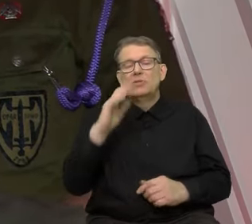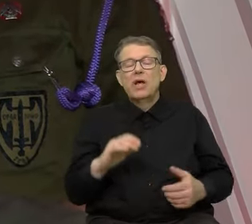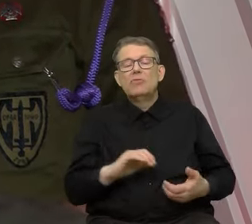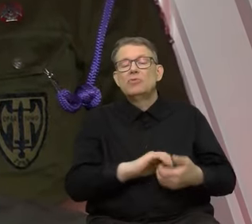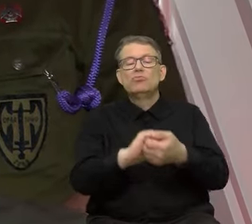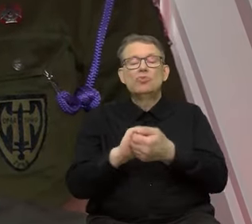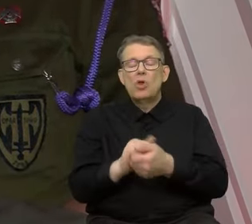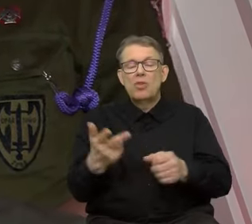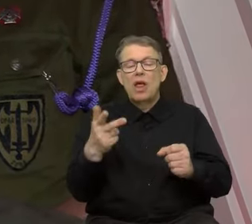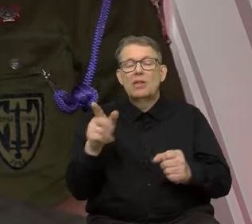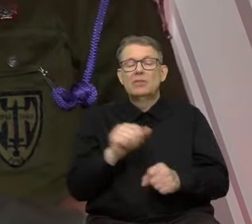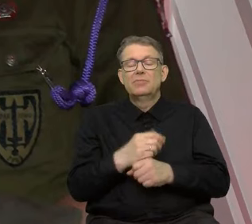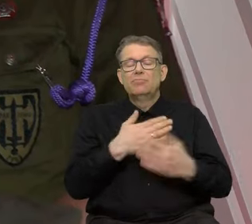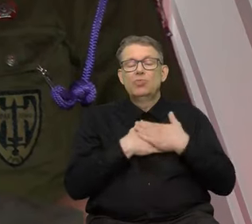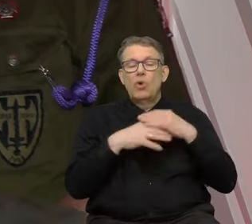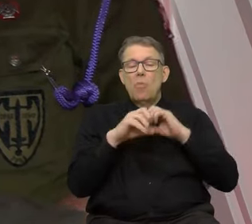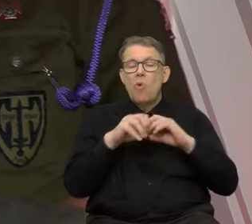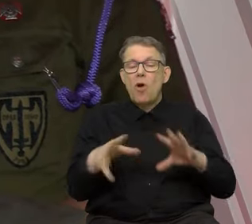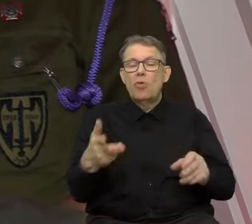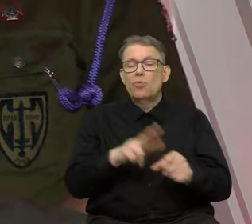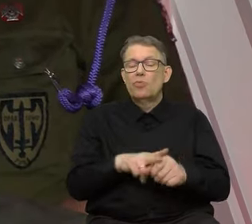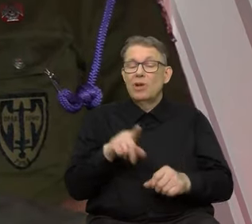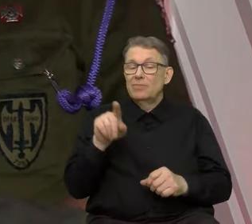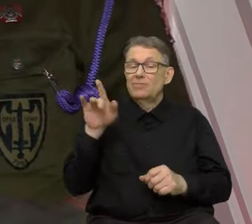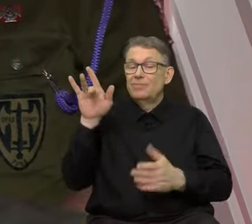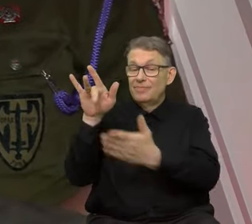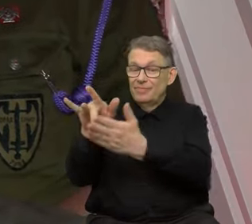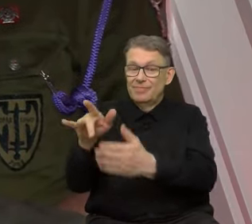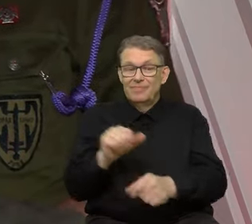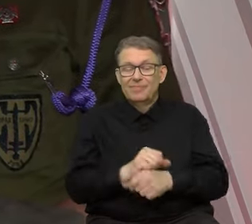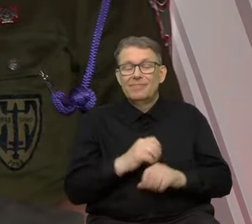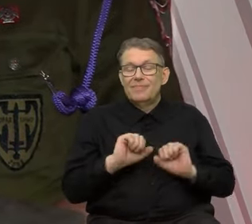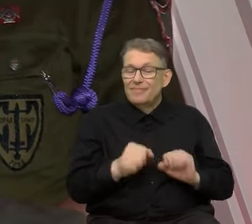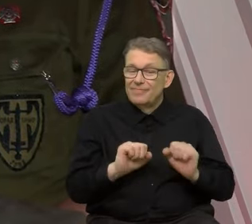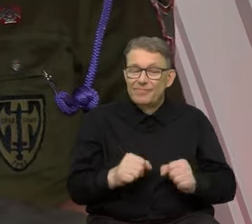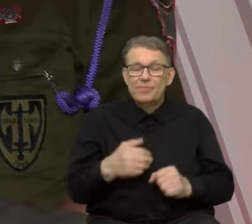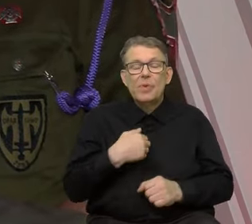tam działa, to zrozumiałem, że właśnie musimy